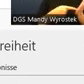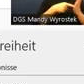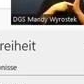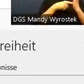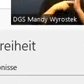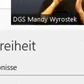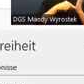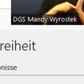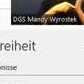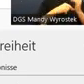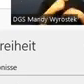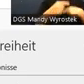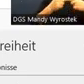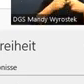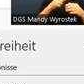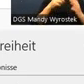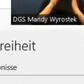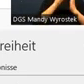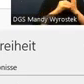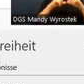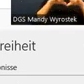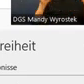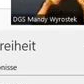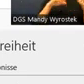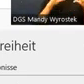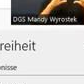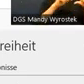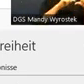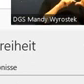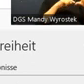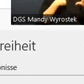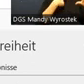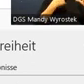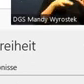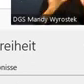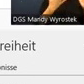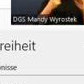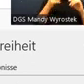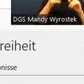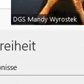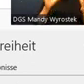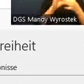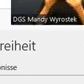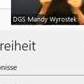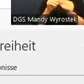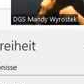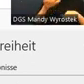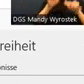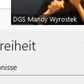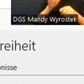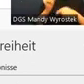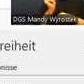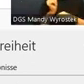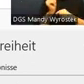Eingesetzt, zum Beispiel VB-Skript, 2 ja, von 3. Oben weiter. Es gibt eingebettet. So. Sprachausgabe